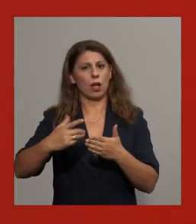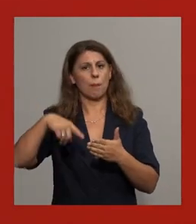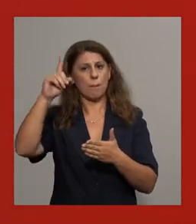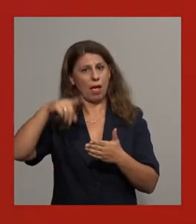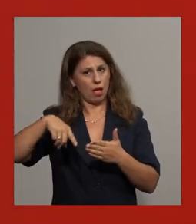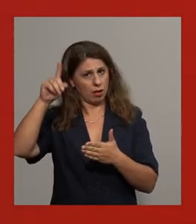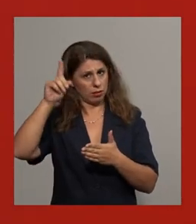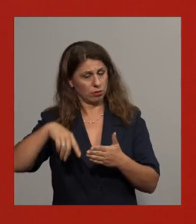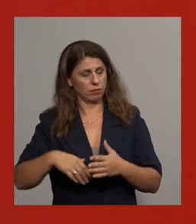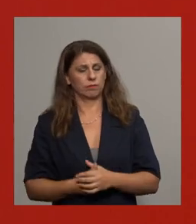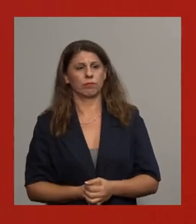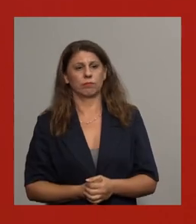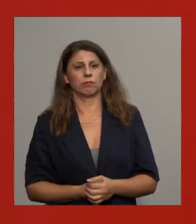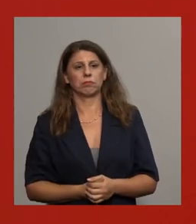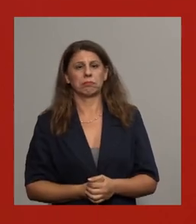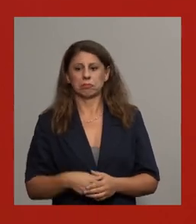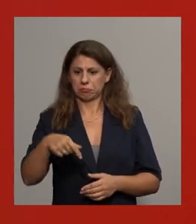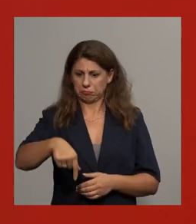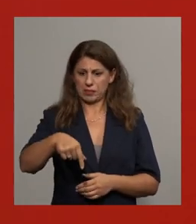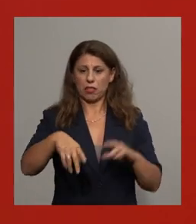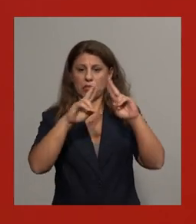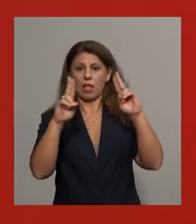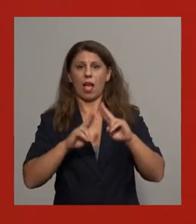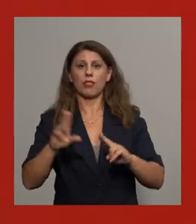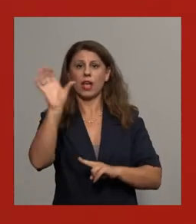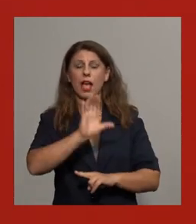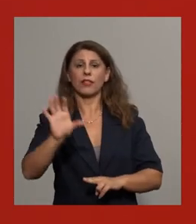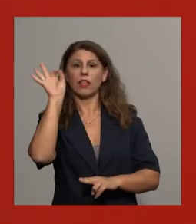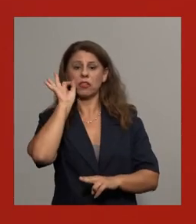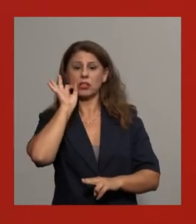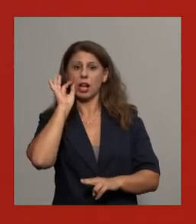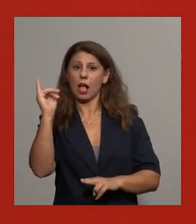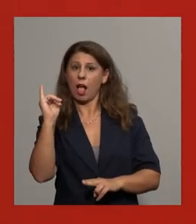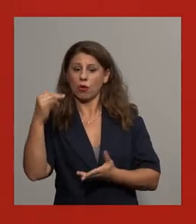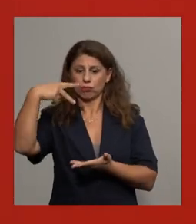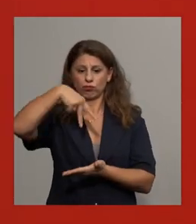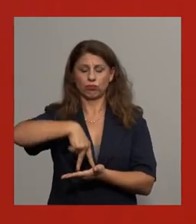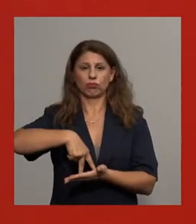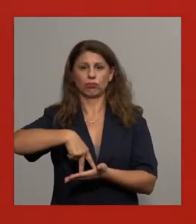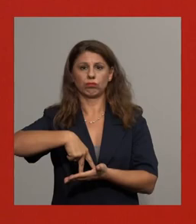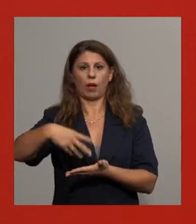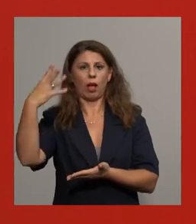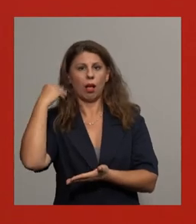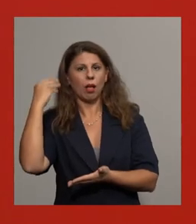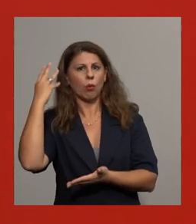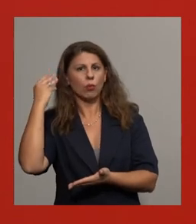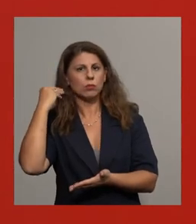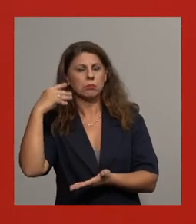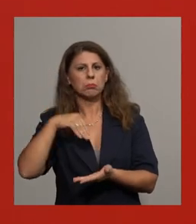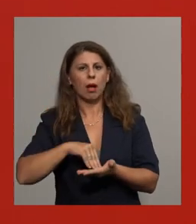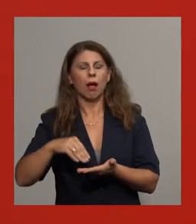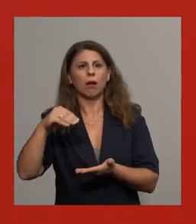και από το βήμα της Διεθνούς Έκθεσης Θεσσαλονίκης ακούμε ξανά και ξανά για το